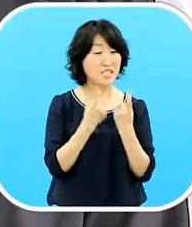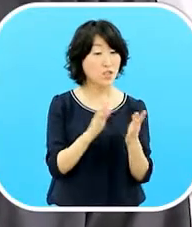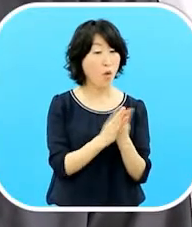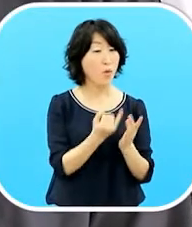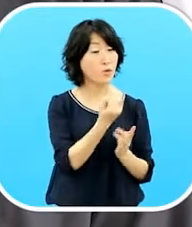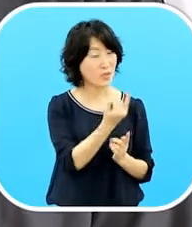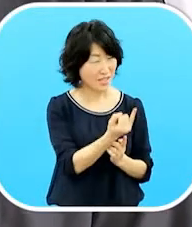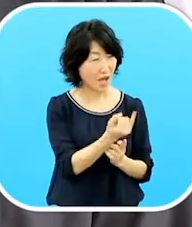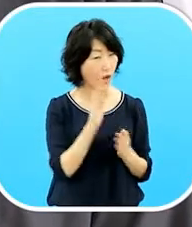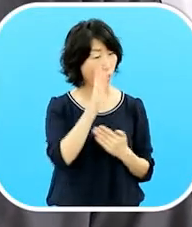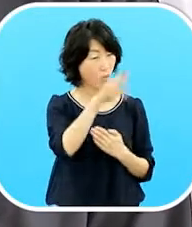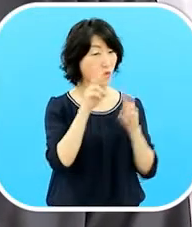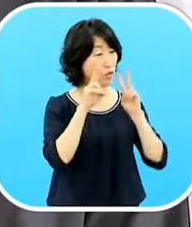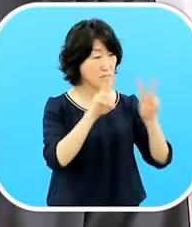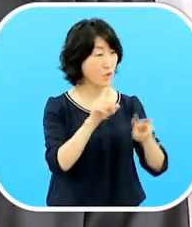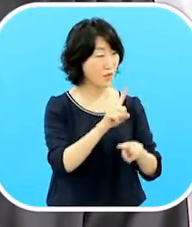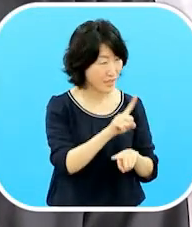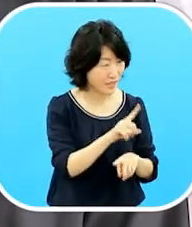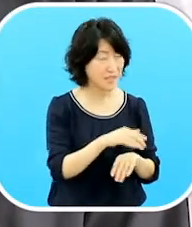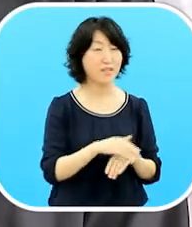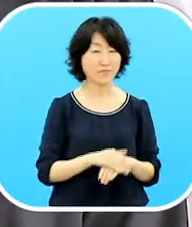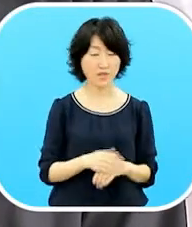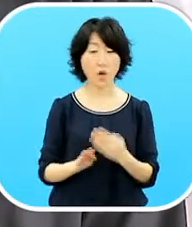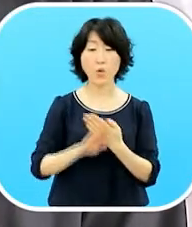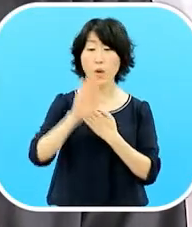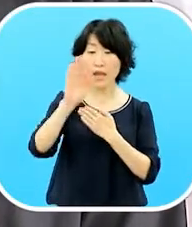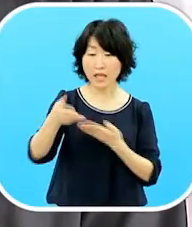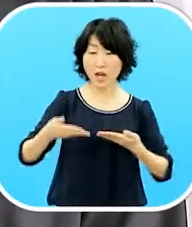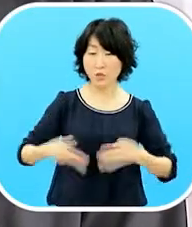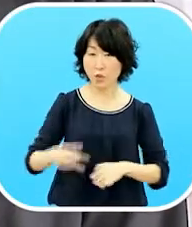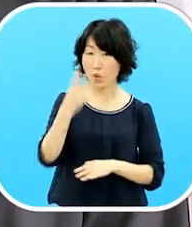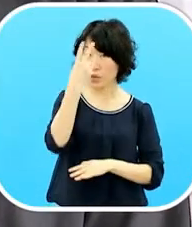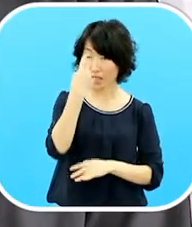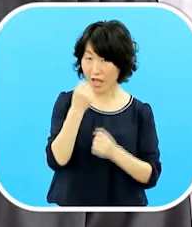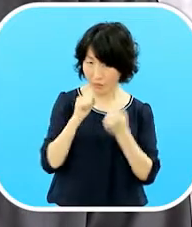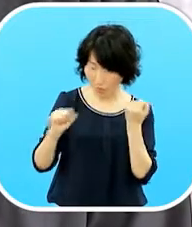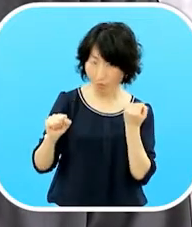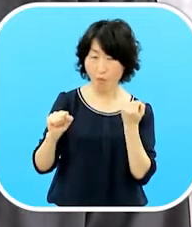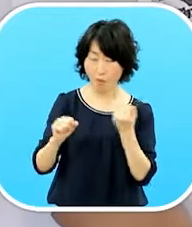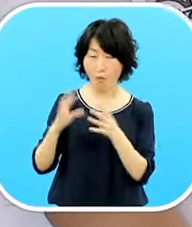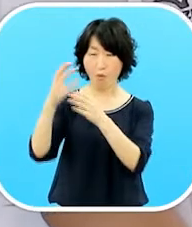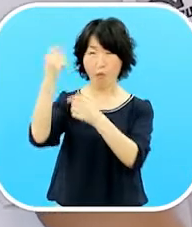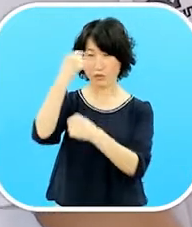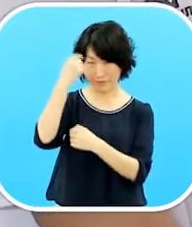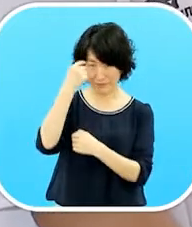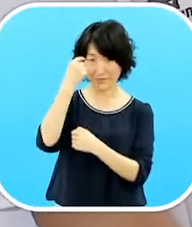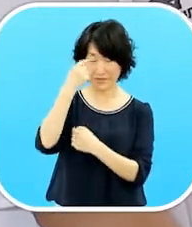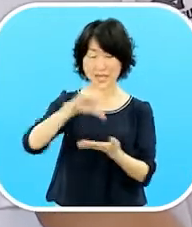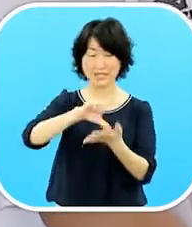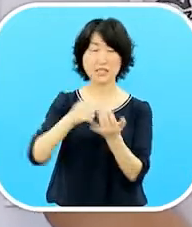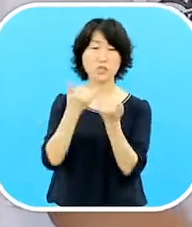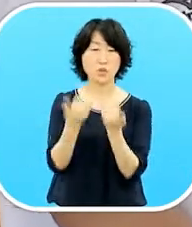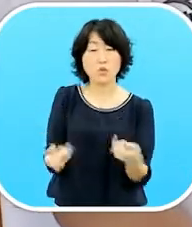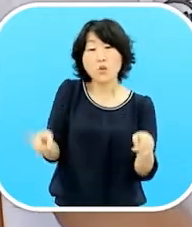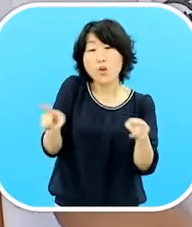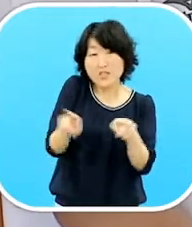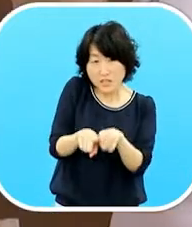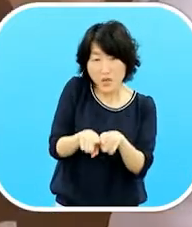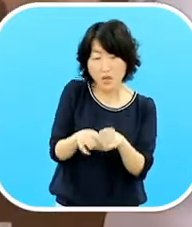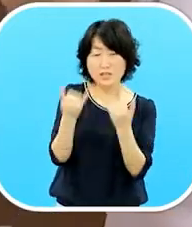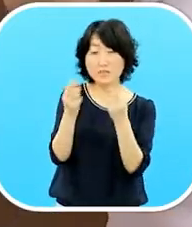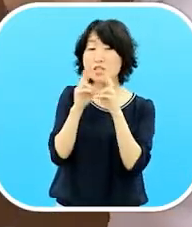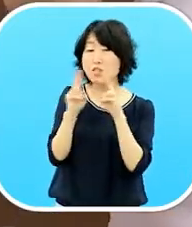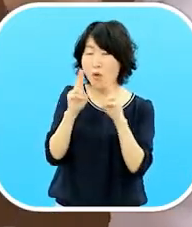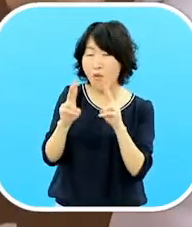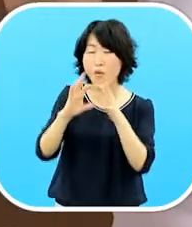い、これからも郷土芸能を受け継いでいき、地域の方々と一緒に民謡で秋田を盛り上げていけたらいいなと